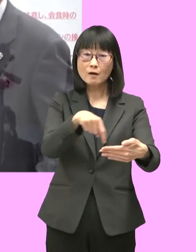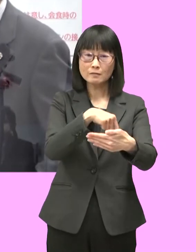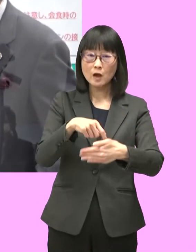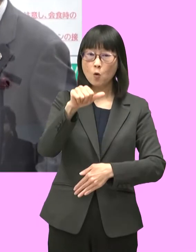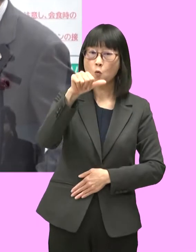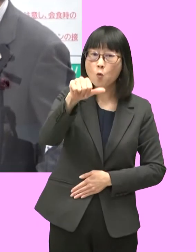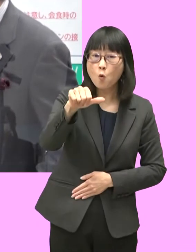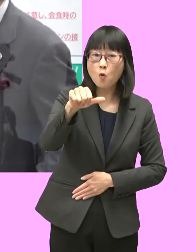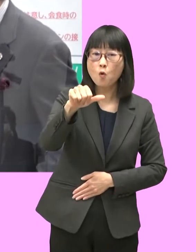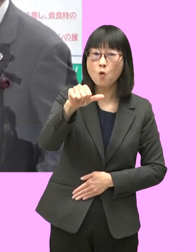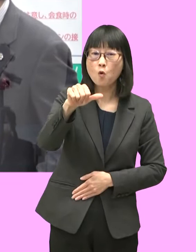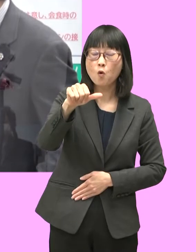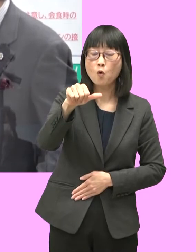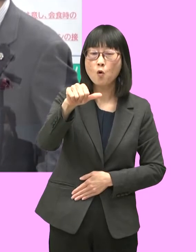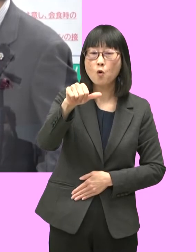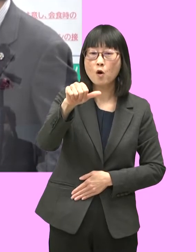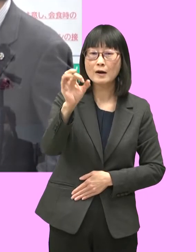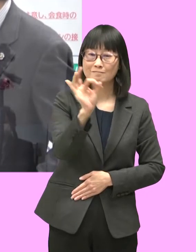ある、